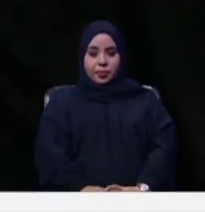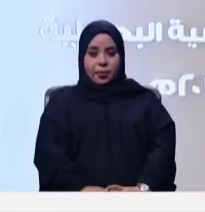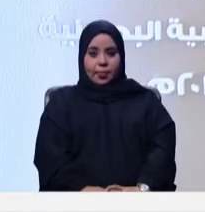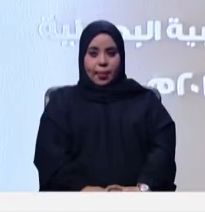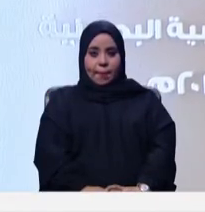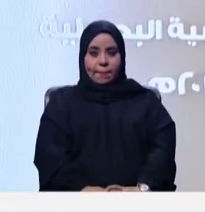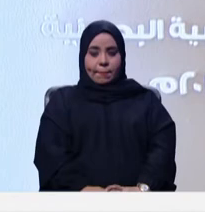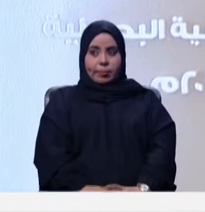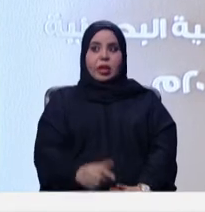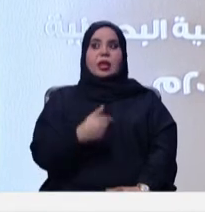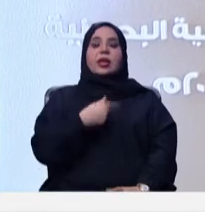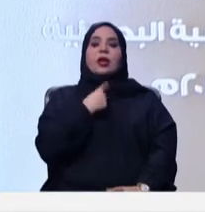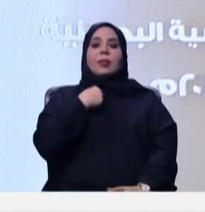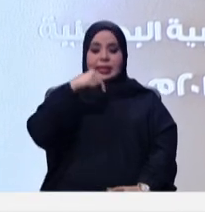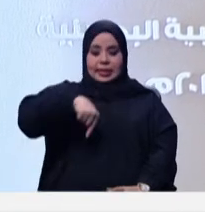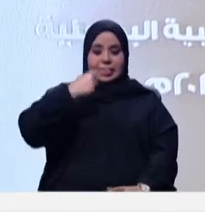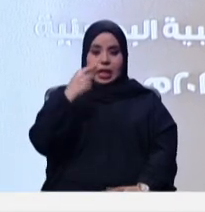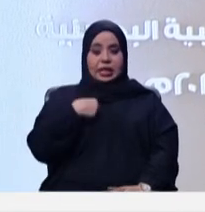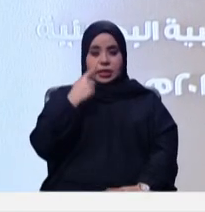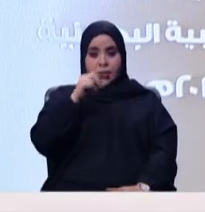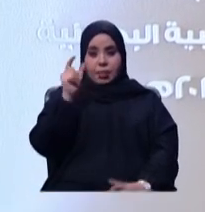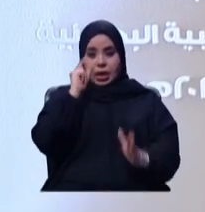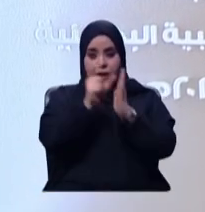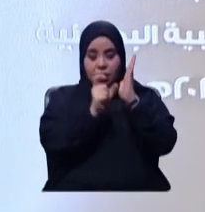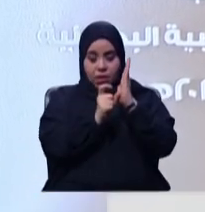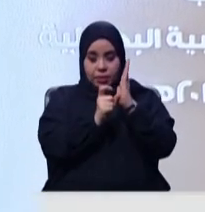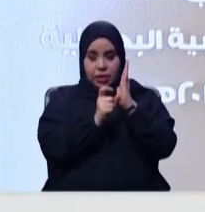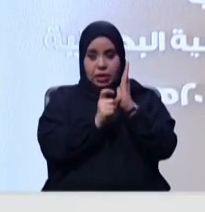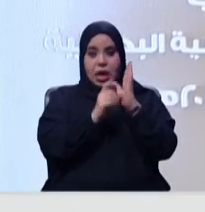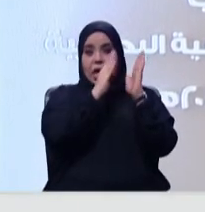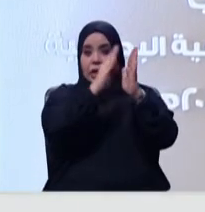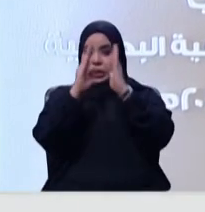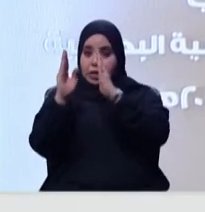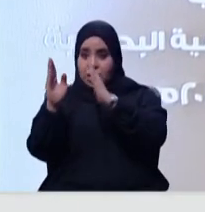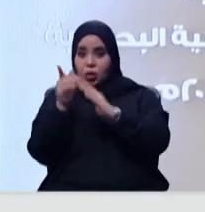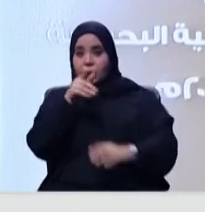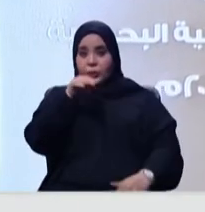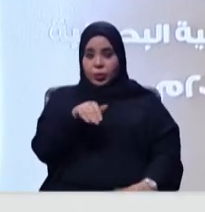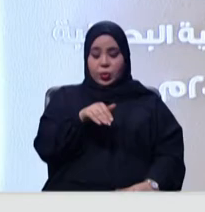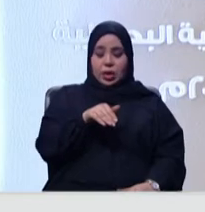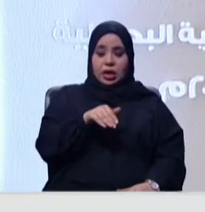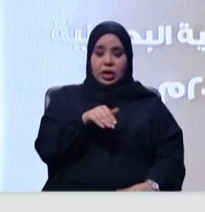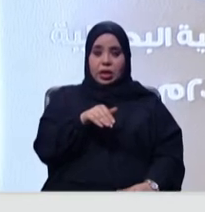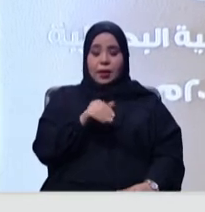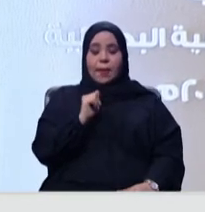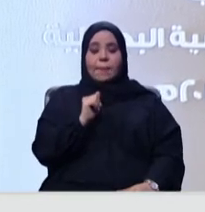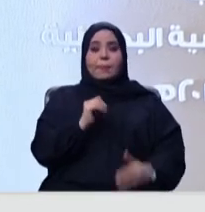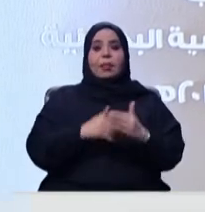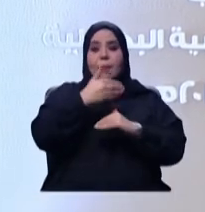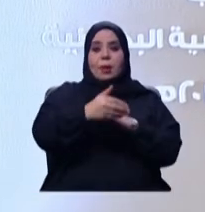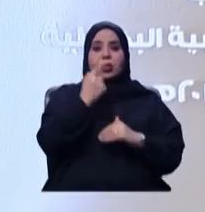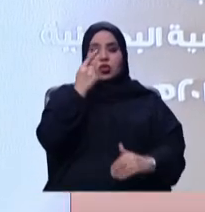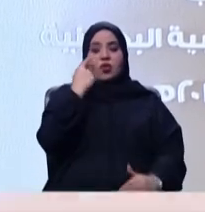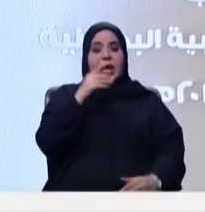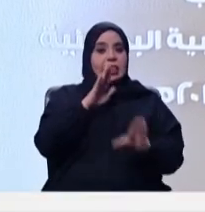اعتمدنا احنا في هاي السنة نظام القطاعات وليس المراكز اللي يكون فيها البرامج التدريبية، وسعنا القطاعات